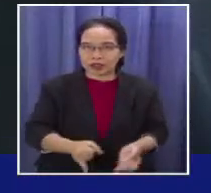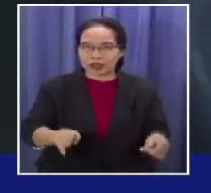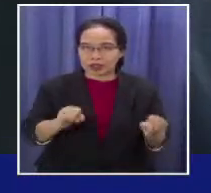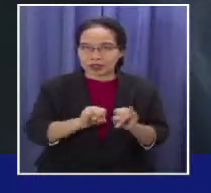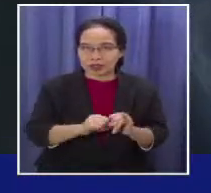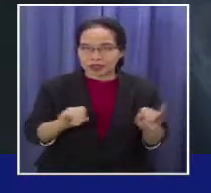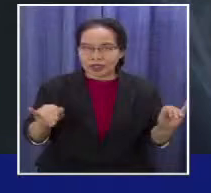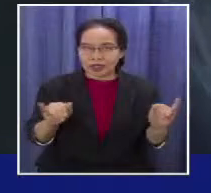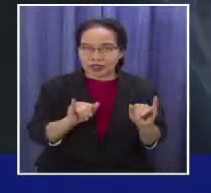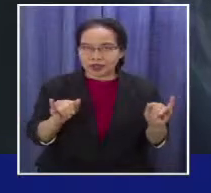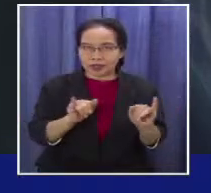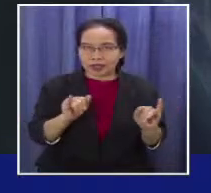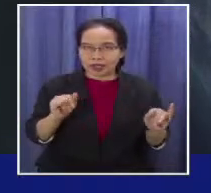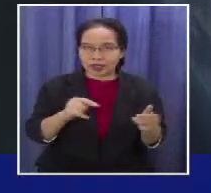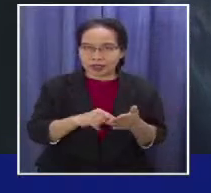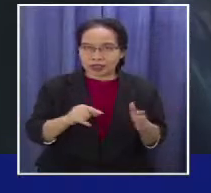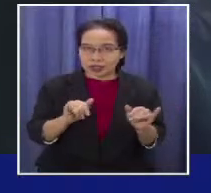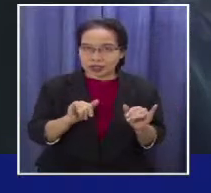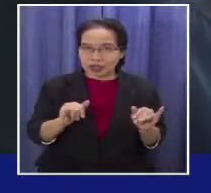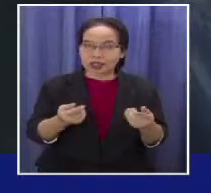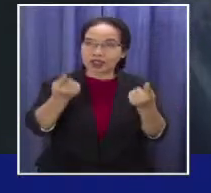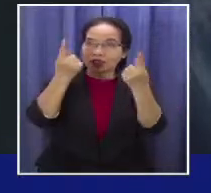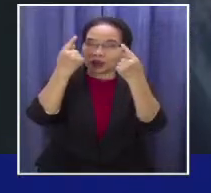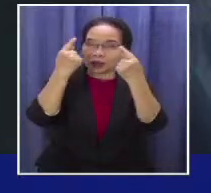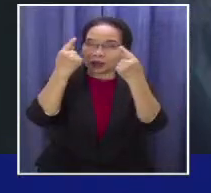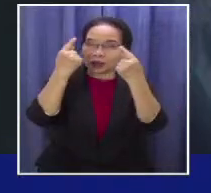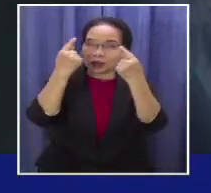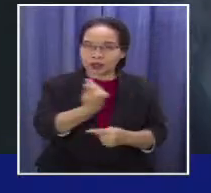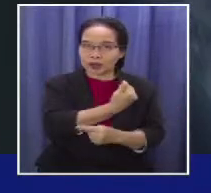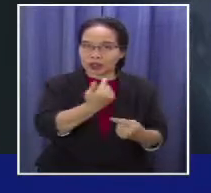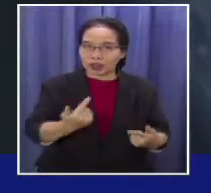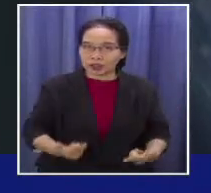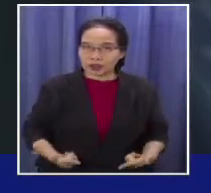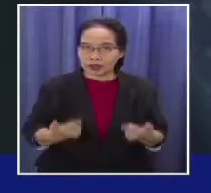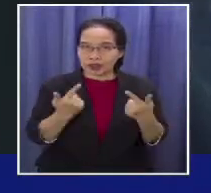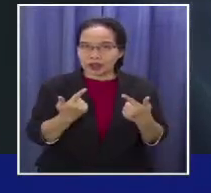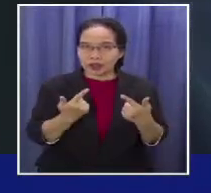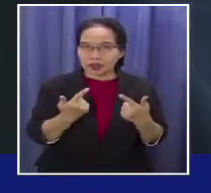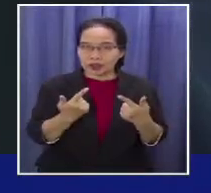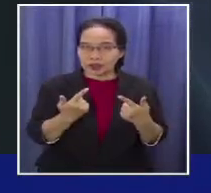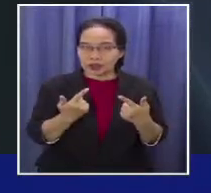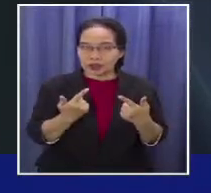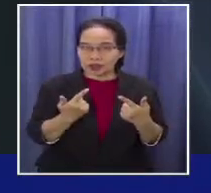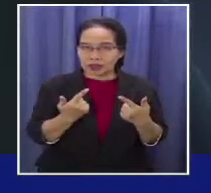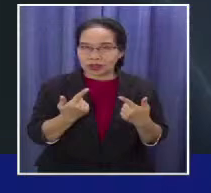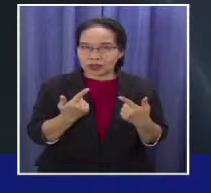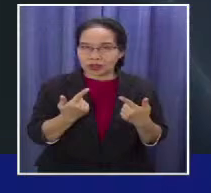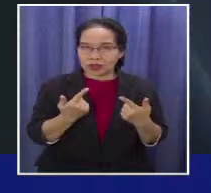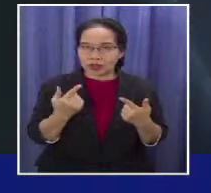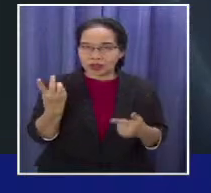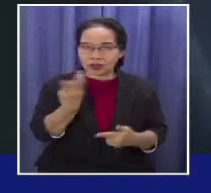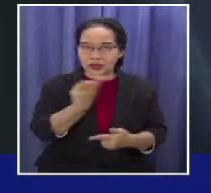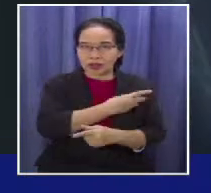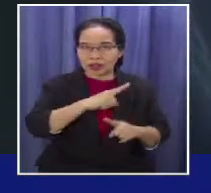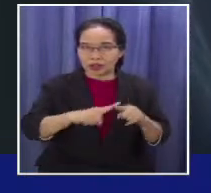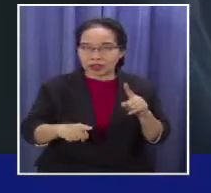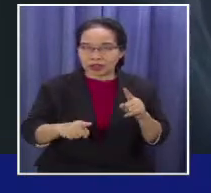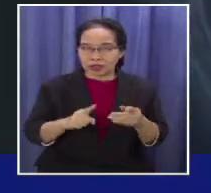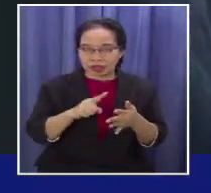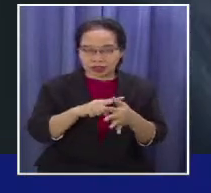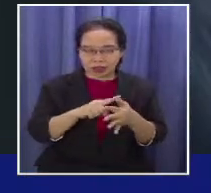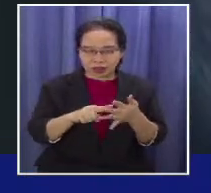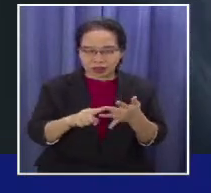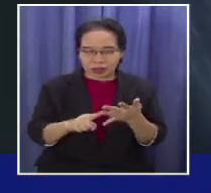pagkakataon. Panginoon, hindi namin kayang isa-isahin ang lahat. We cannot